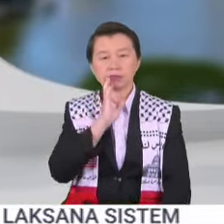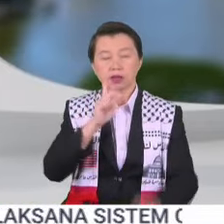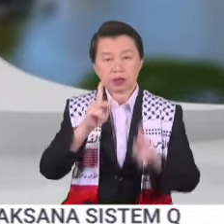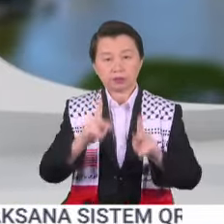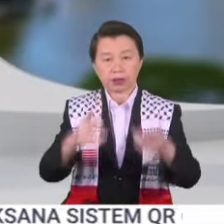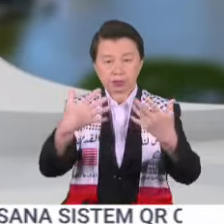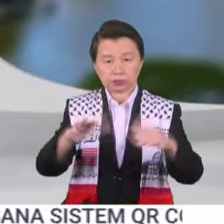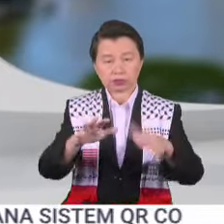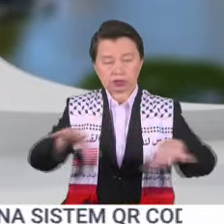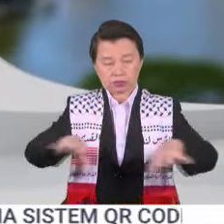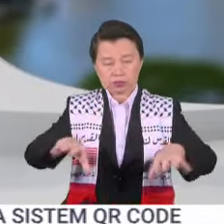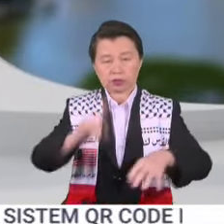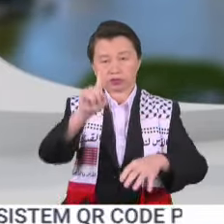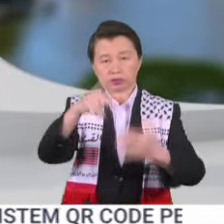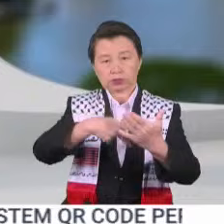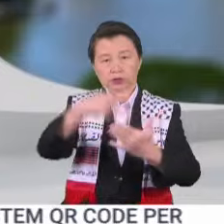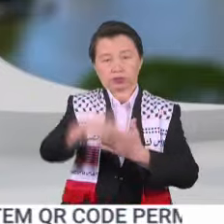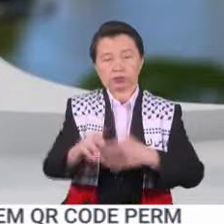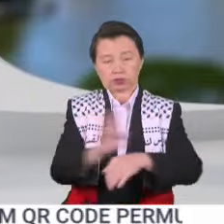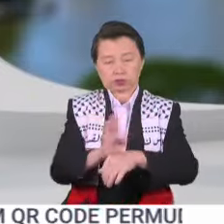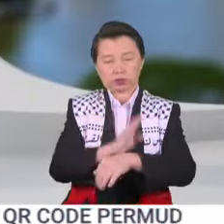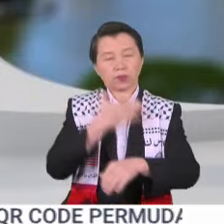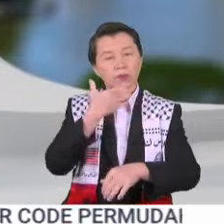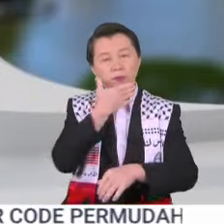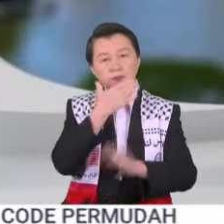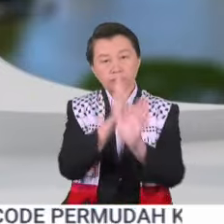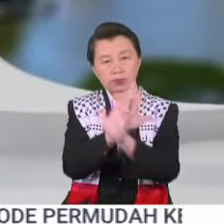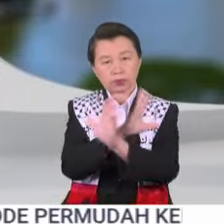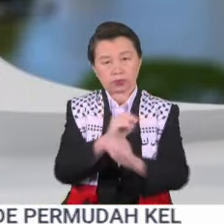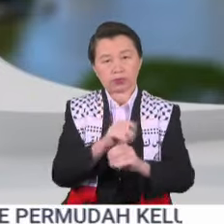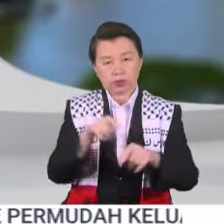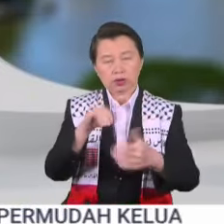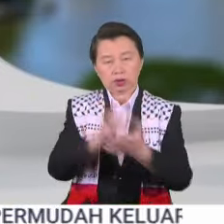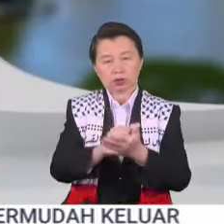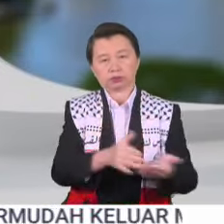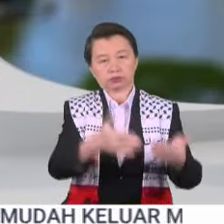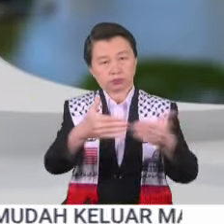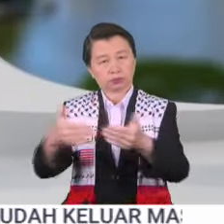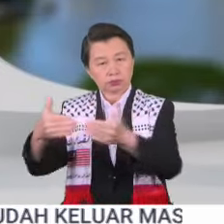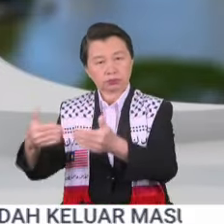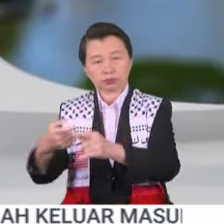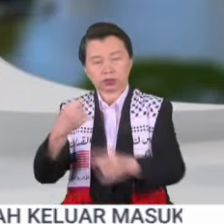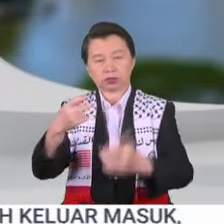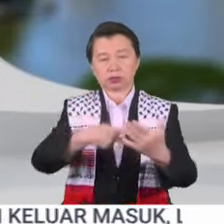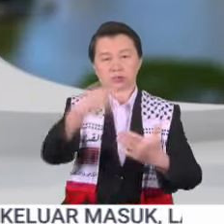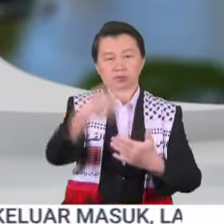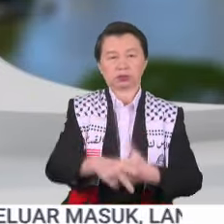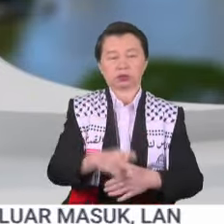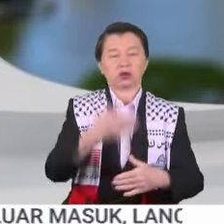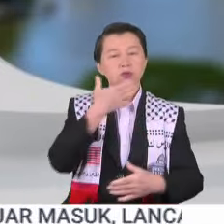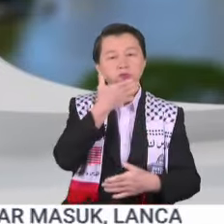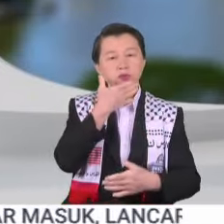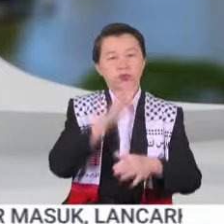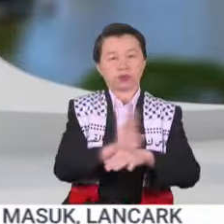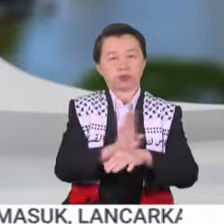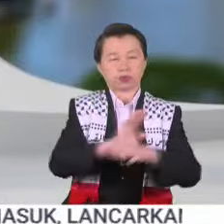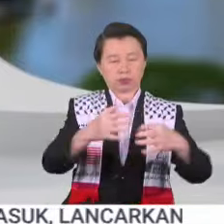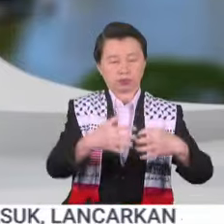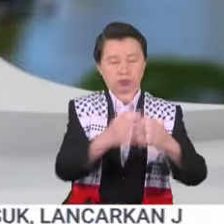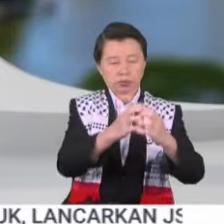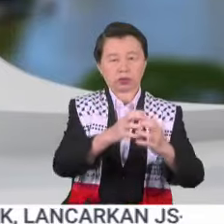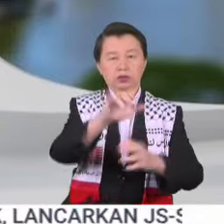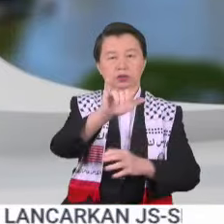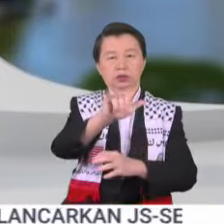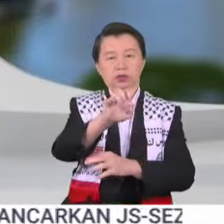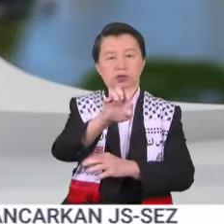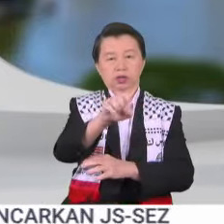pihaknya telah merangka sebuah program usahawan muda Sarawak yang merupakan kesinambungan dari program Youth Entrepreneur Setup